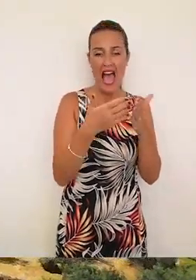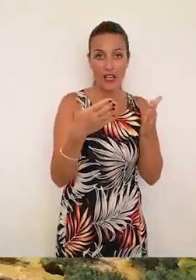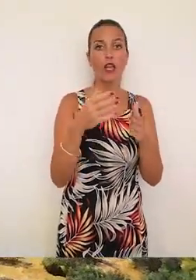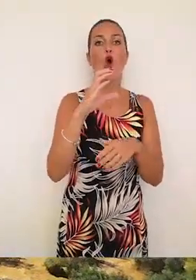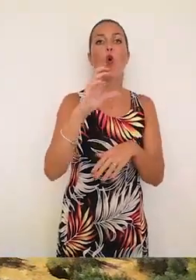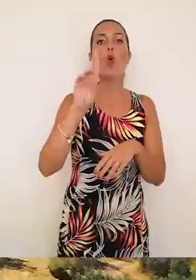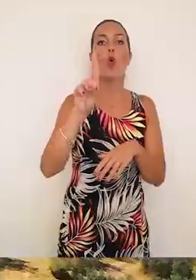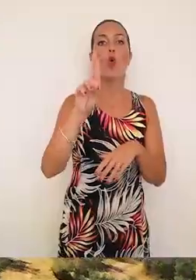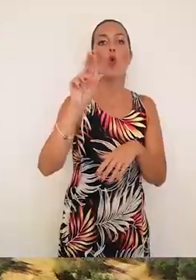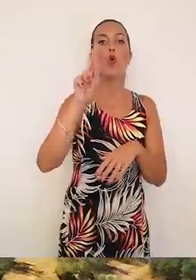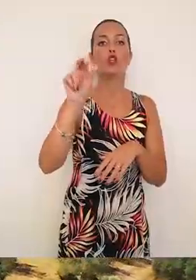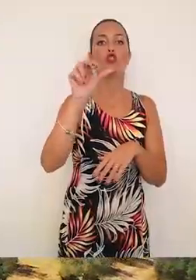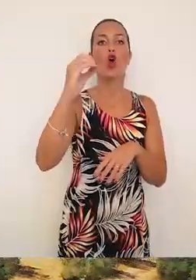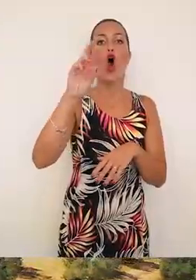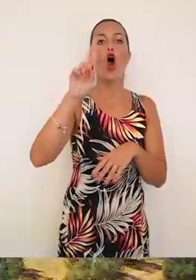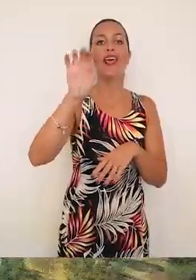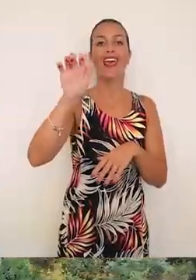Cursores.